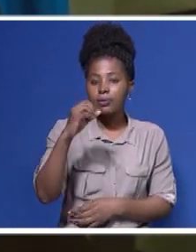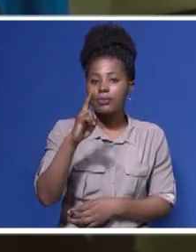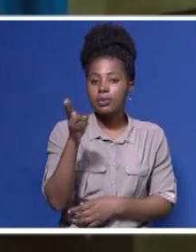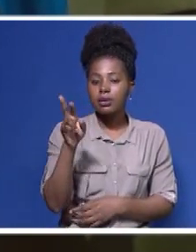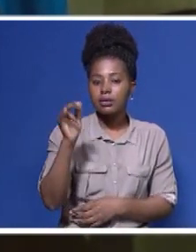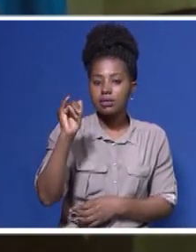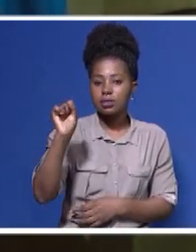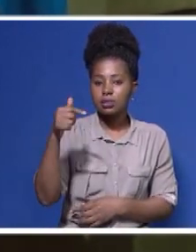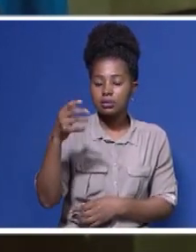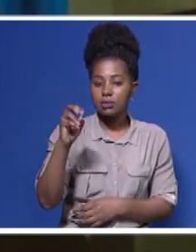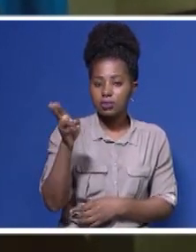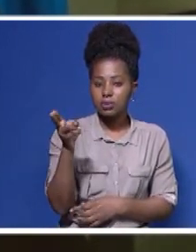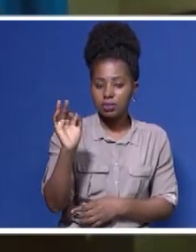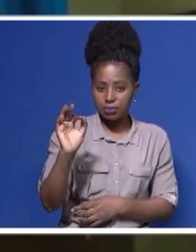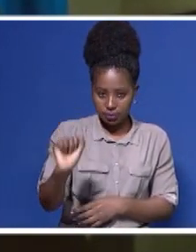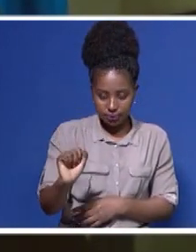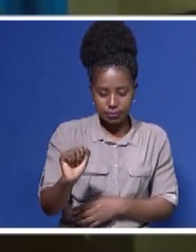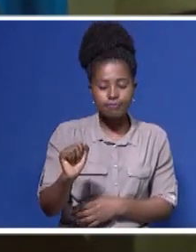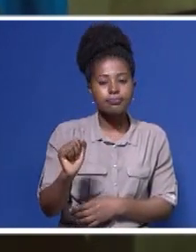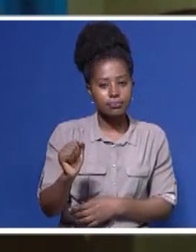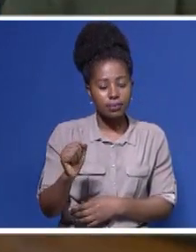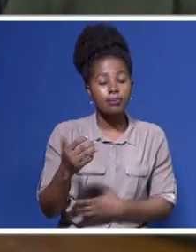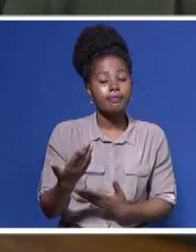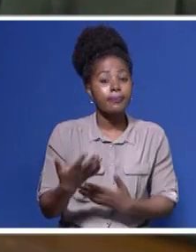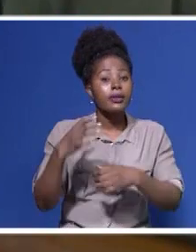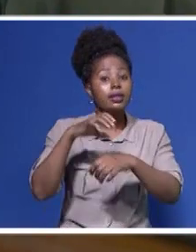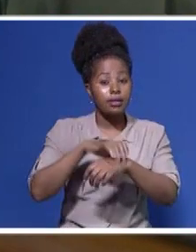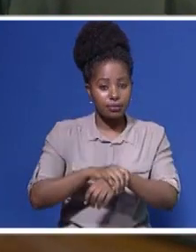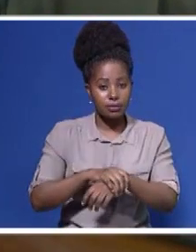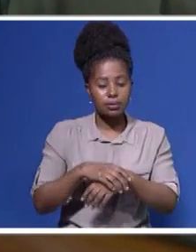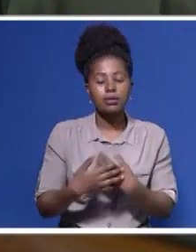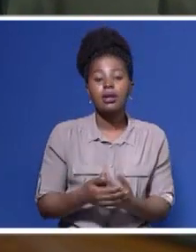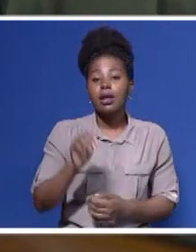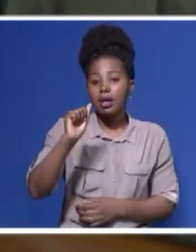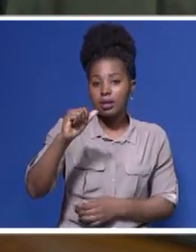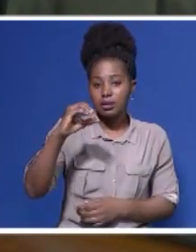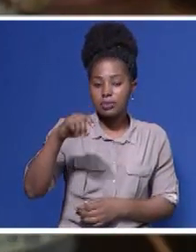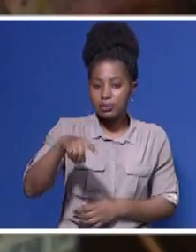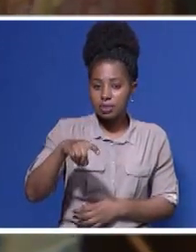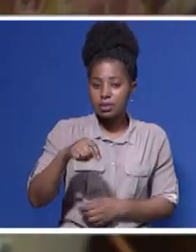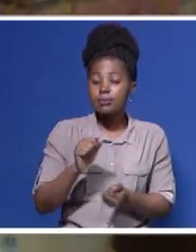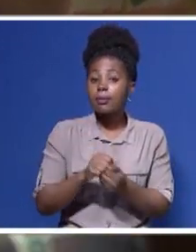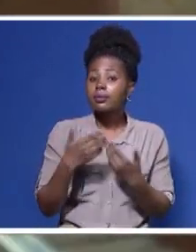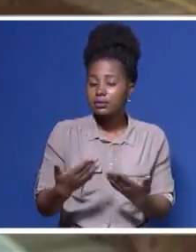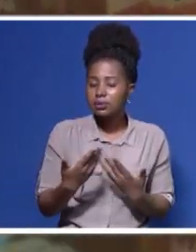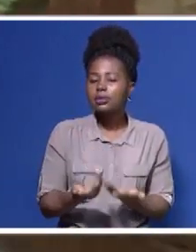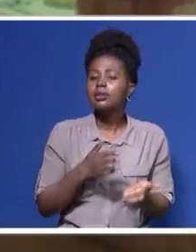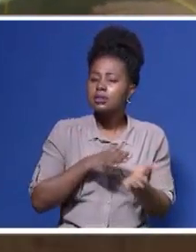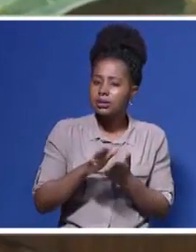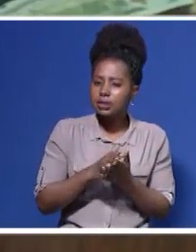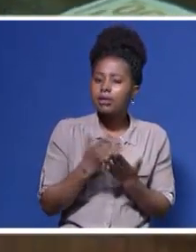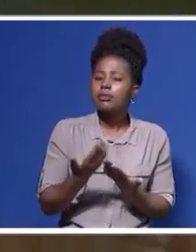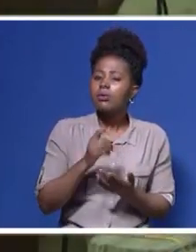Christopher Crefas Rugamarila alikamatwa. SACP Mambo sasa anatumia nafasi hii kueleza ni kwa